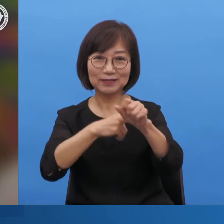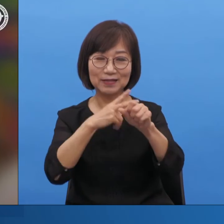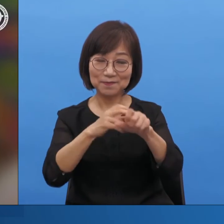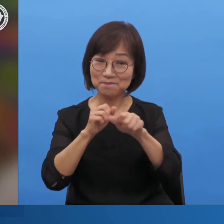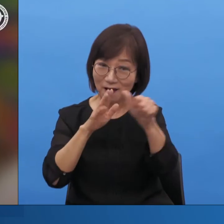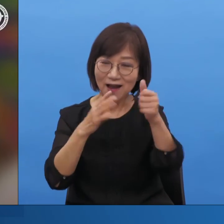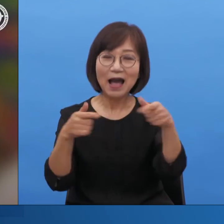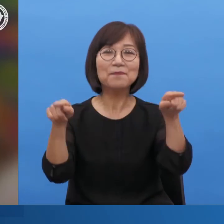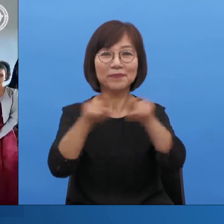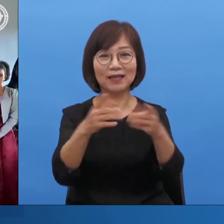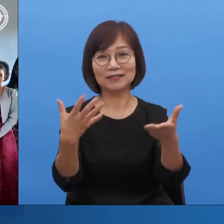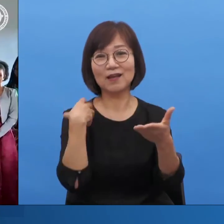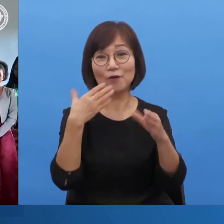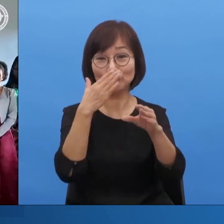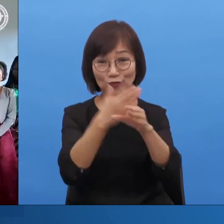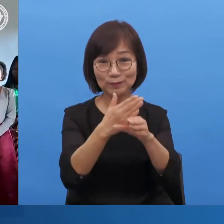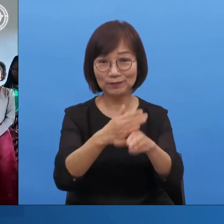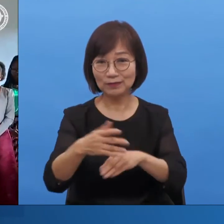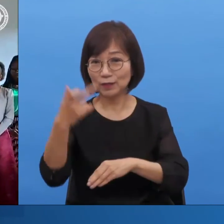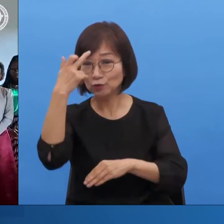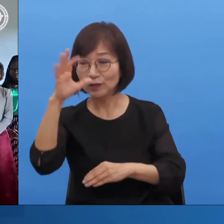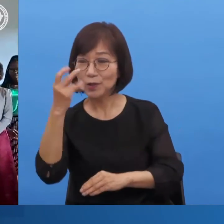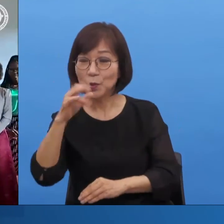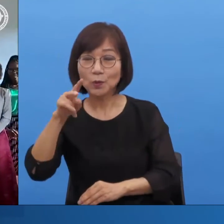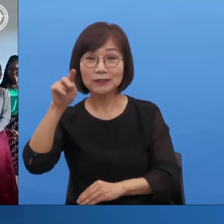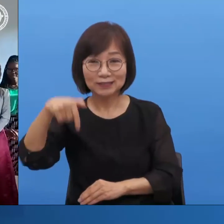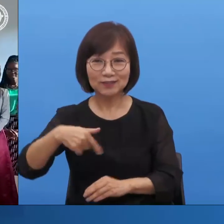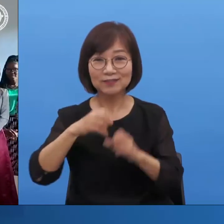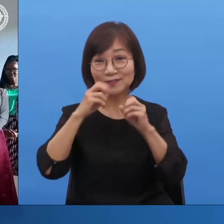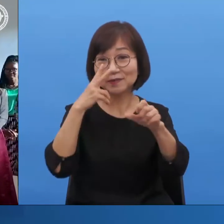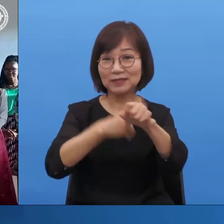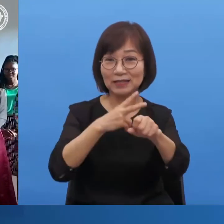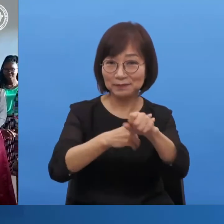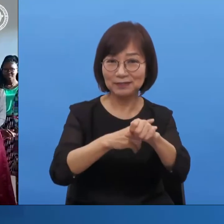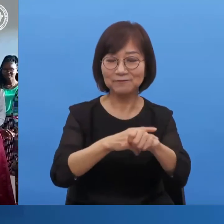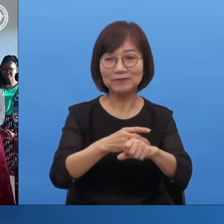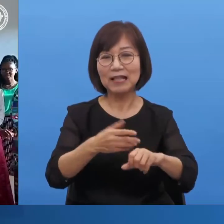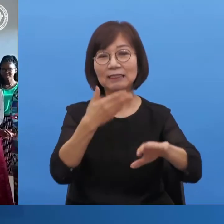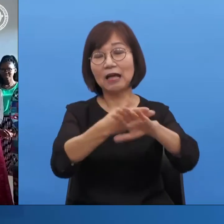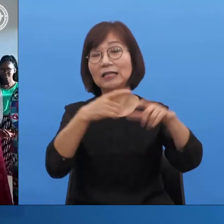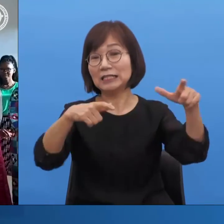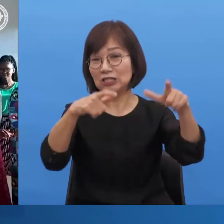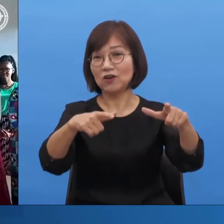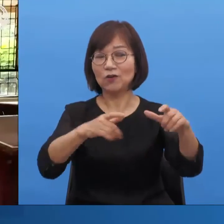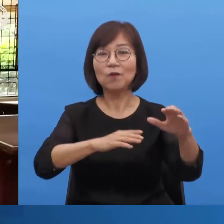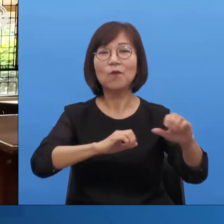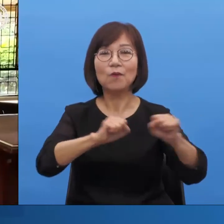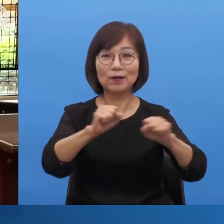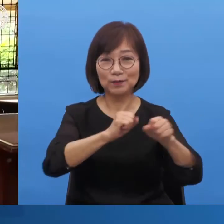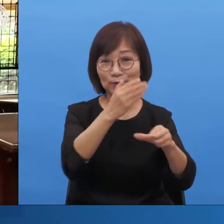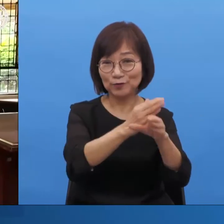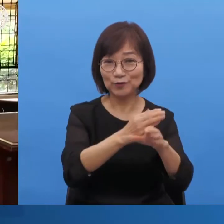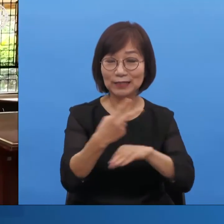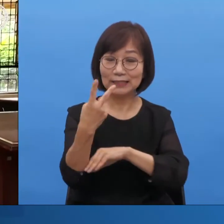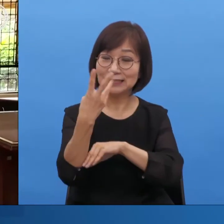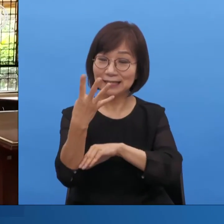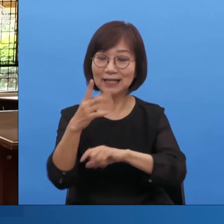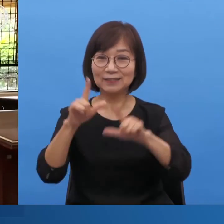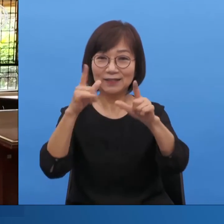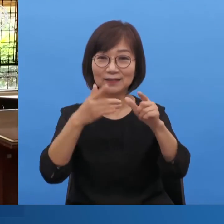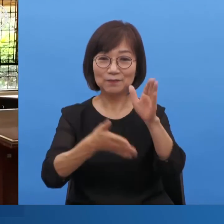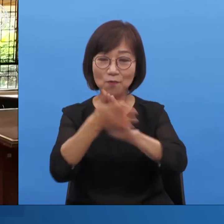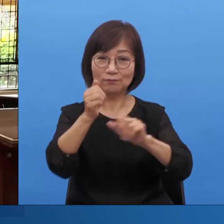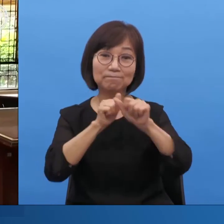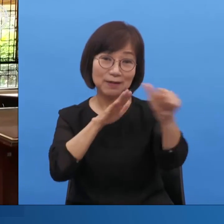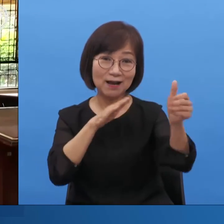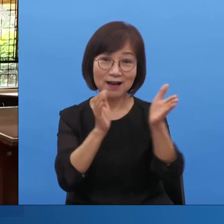사역하고 계십니다. 최용석 선교사님께서는 탄자니아 킬리만자로 지역에서 사역하고 계십니다. 2004년 본부 파송되시고